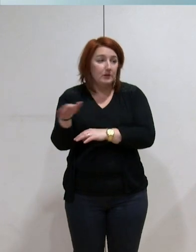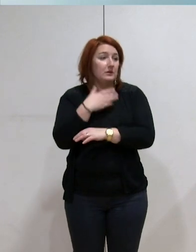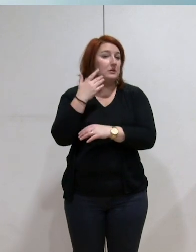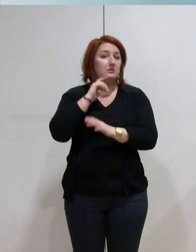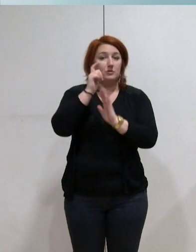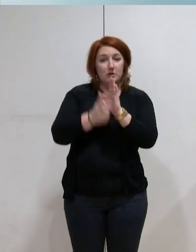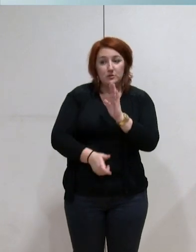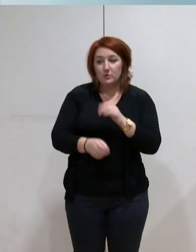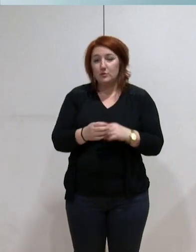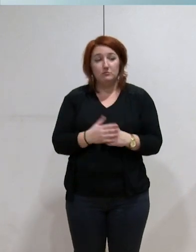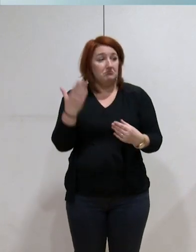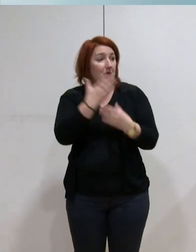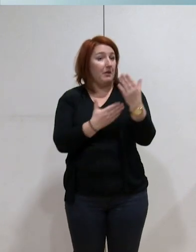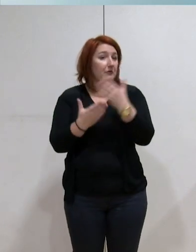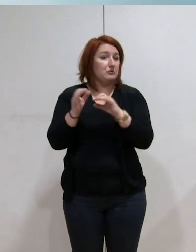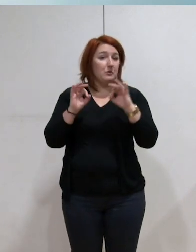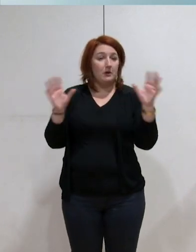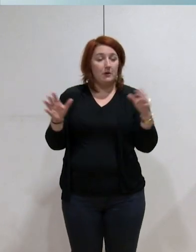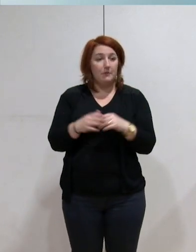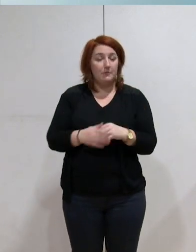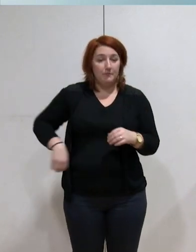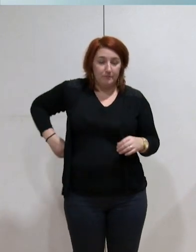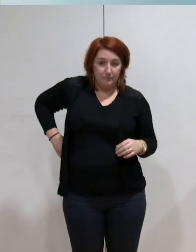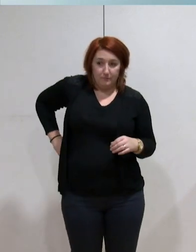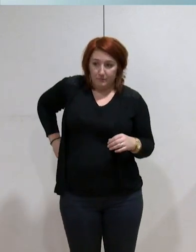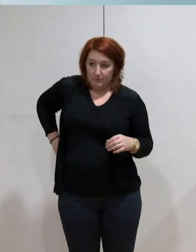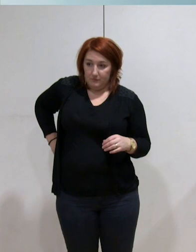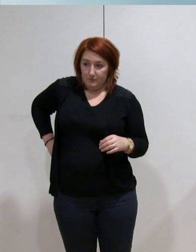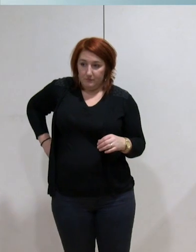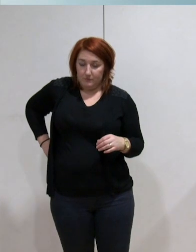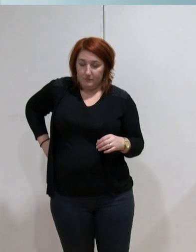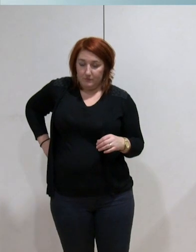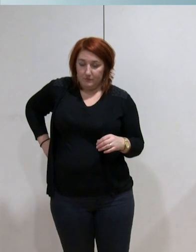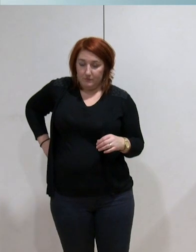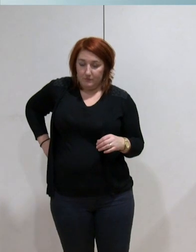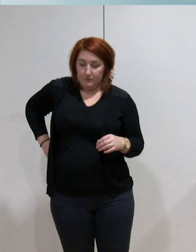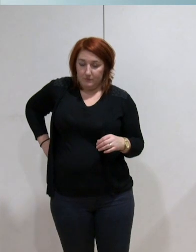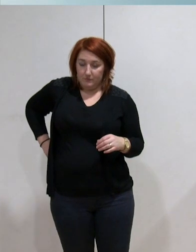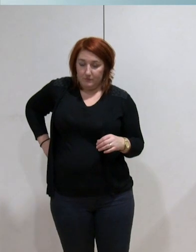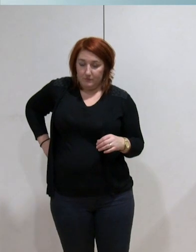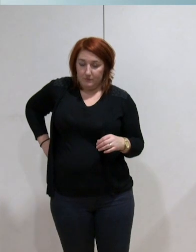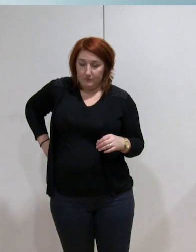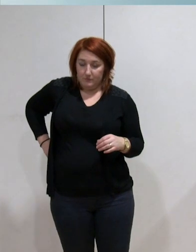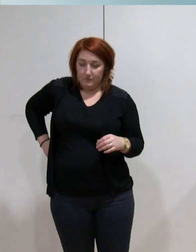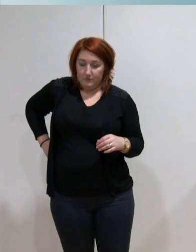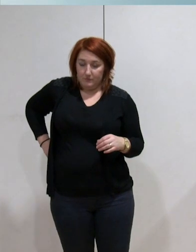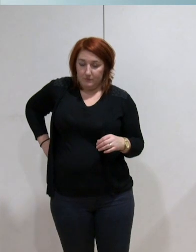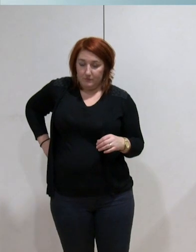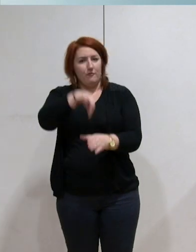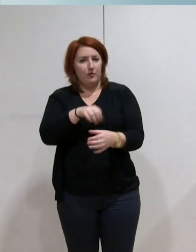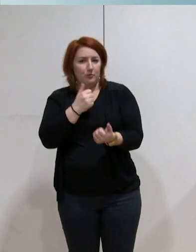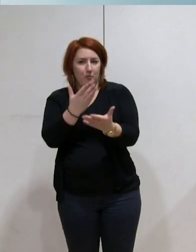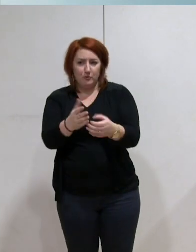restaurant pas d'intervention nous avons déjà débattu de cette question plusieurs fois je la mets au voix qui ne prend pas part